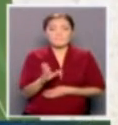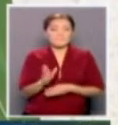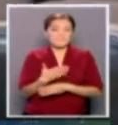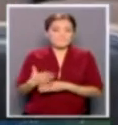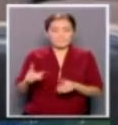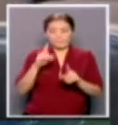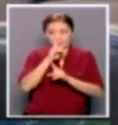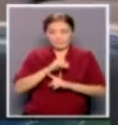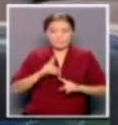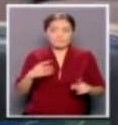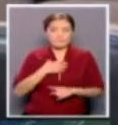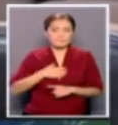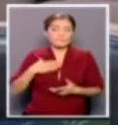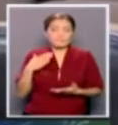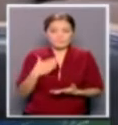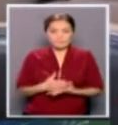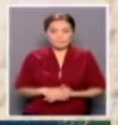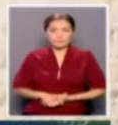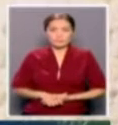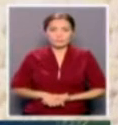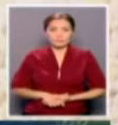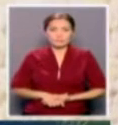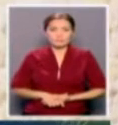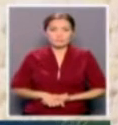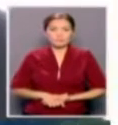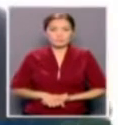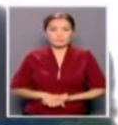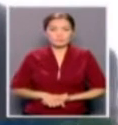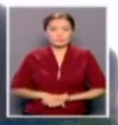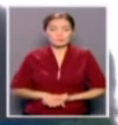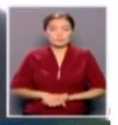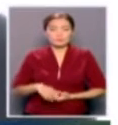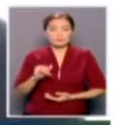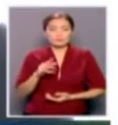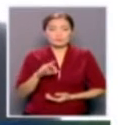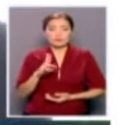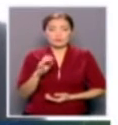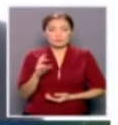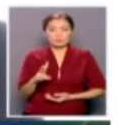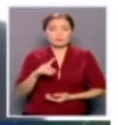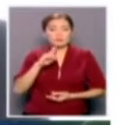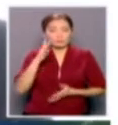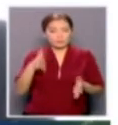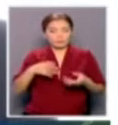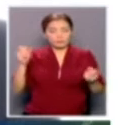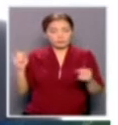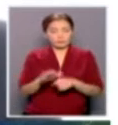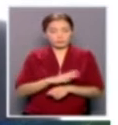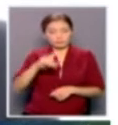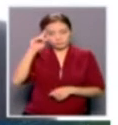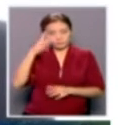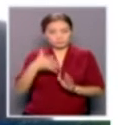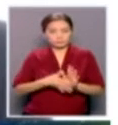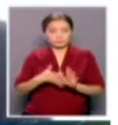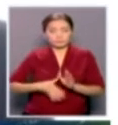талдаулары ерекше маңызға екенін атап айтты. Жұмекен Нәжмеденді жақсы түсіну үшін осындай соны